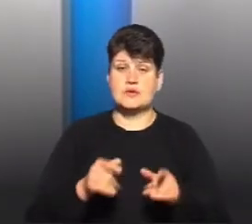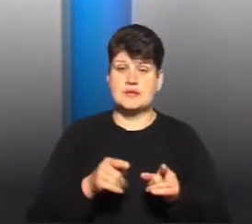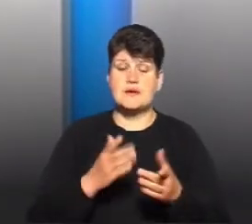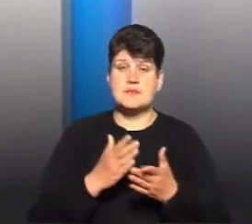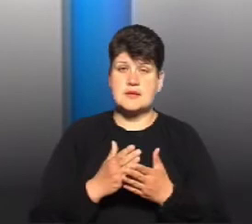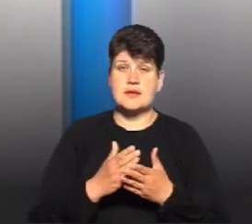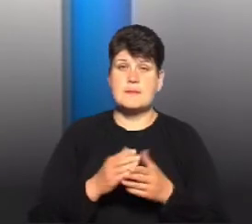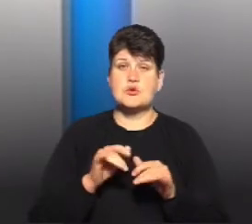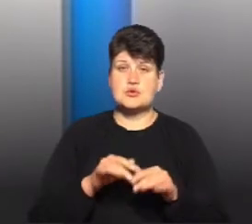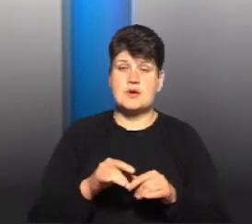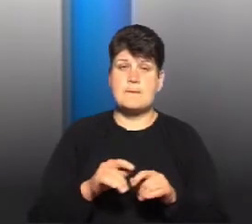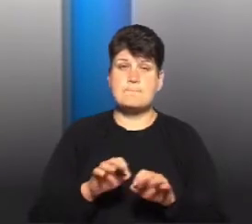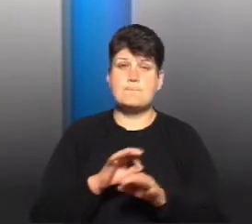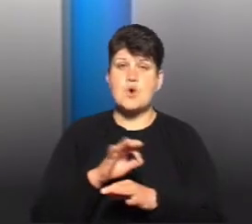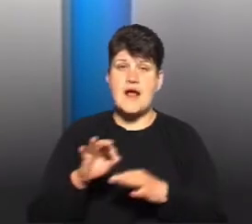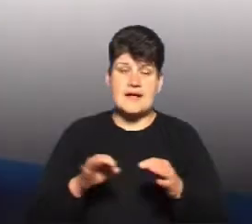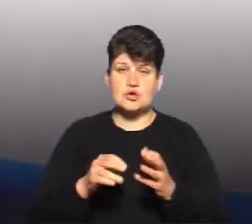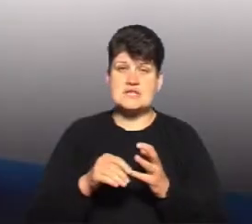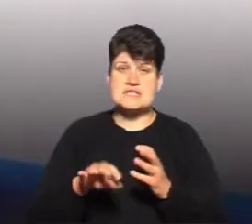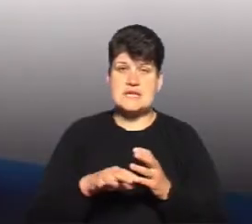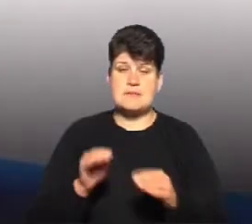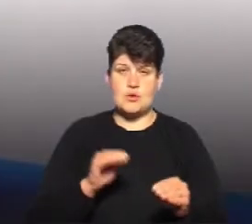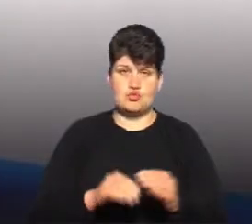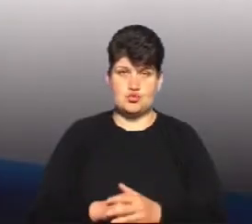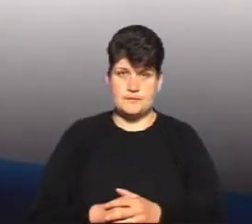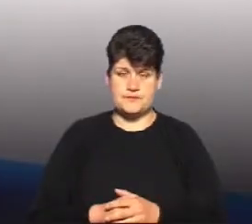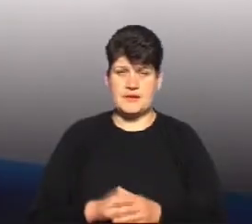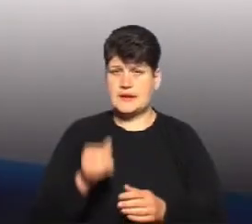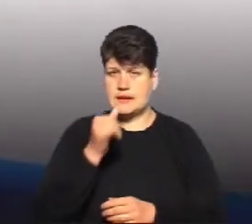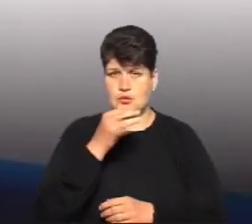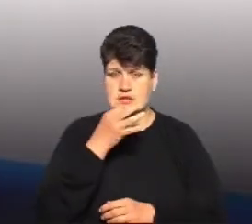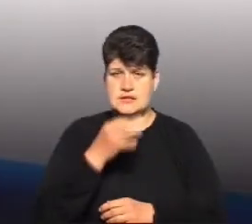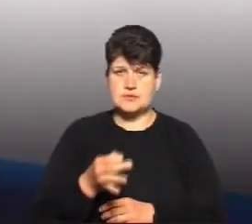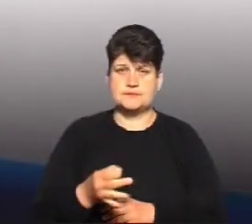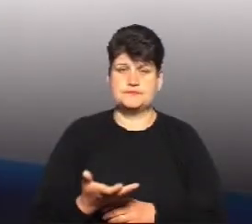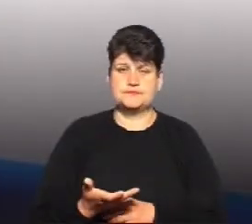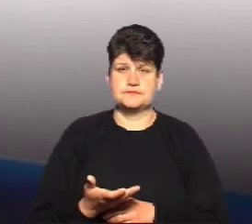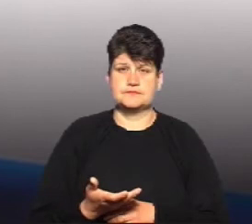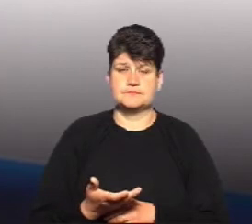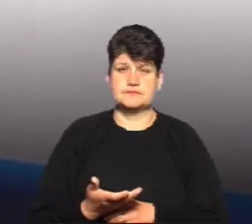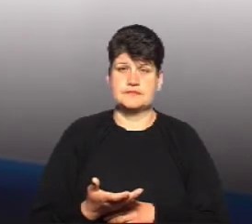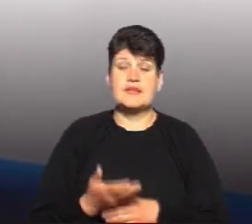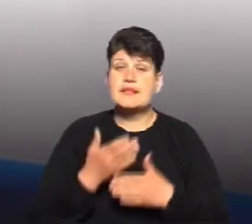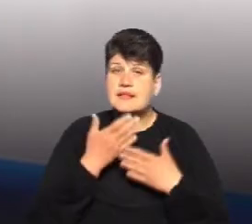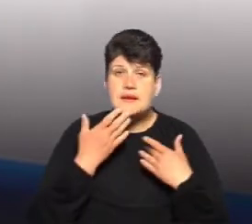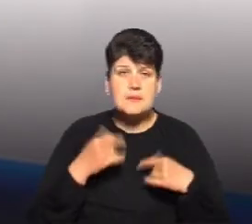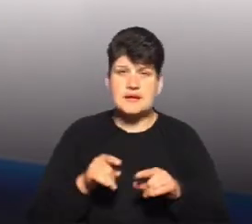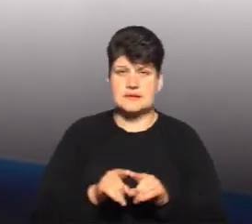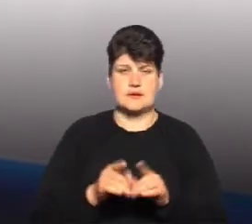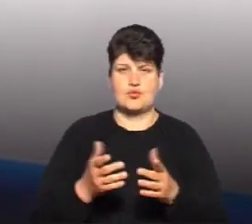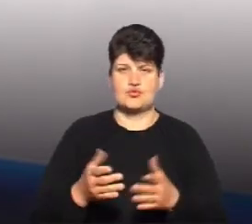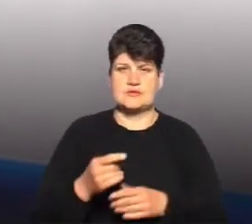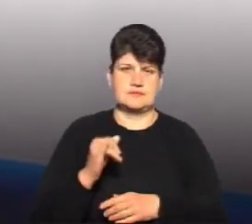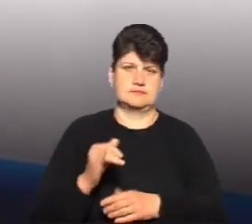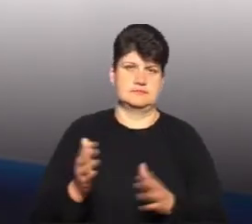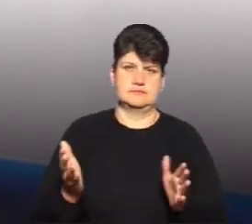землеустрою, оформлення іншого виду документації. Не можна сказати, що негативно, що не встигли приватизувати. Абсолютно. Ну, немає такого варіанту, що це негативно, просто